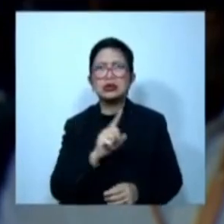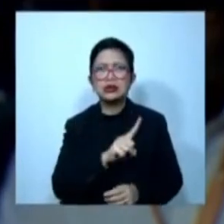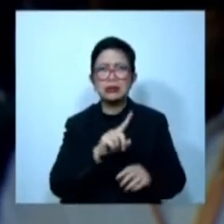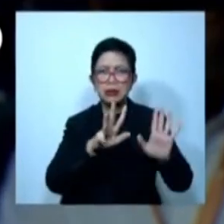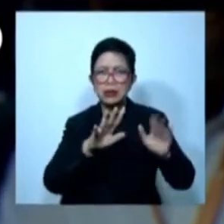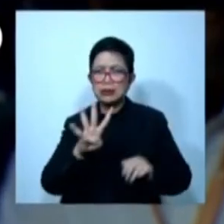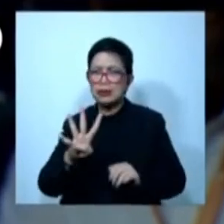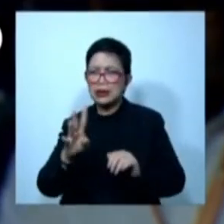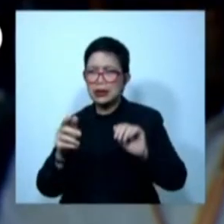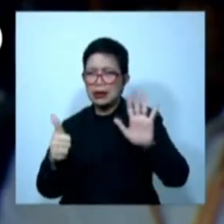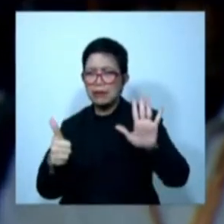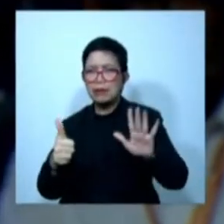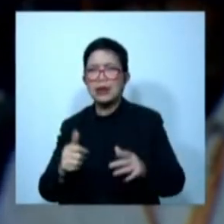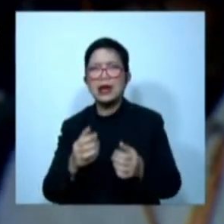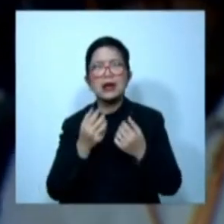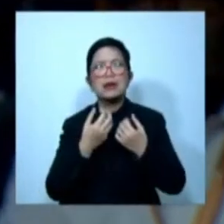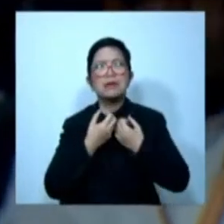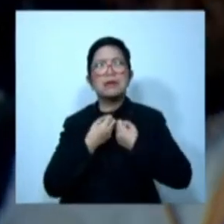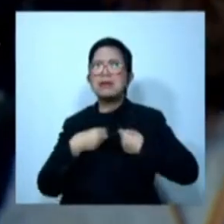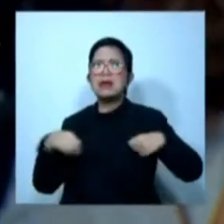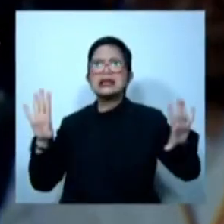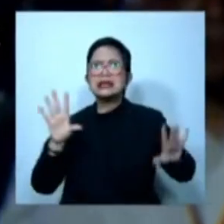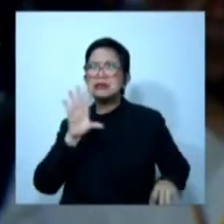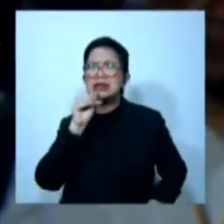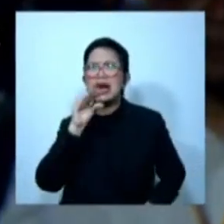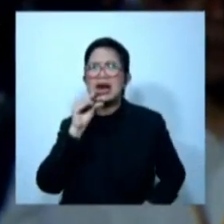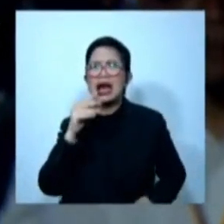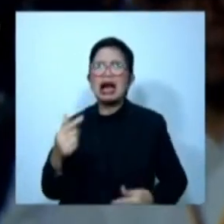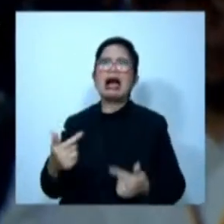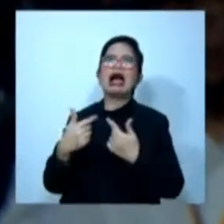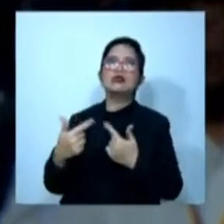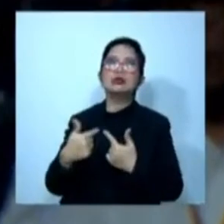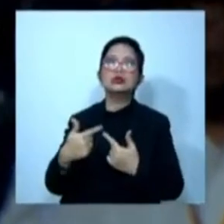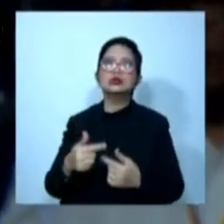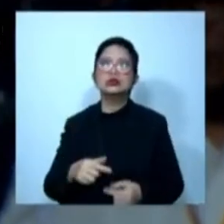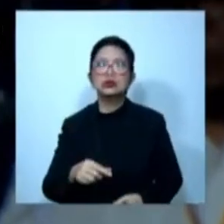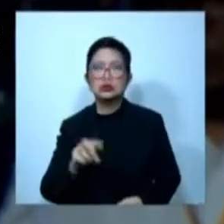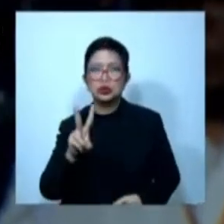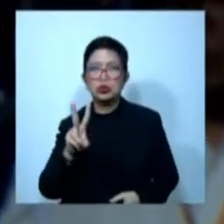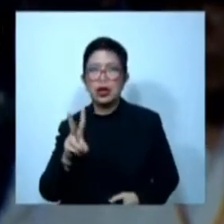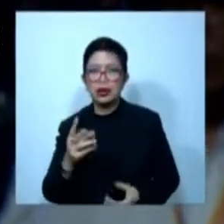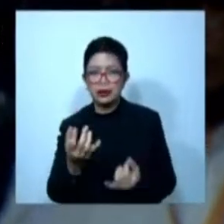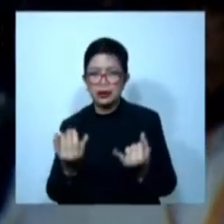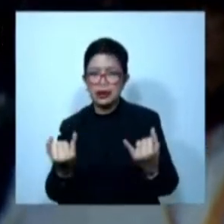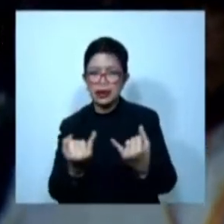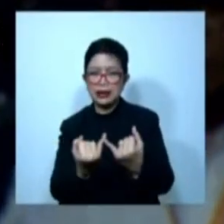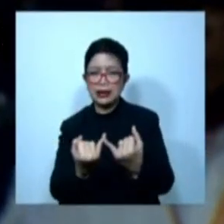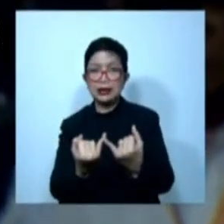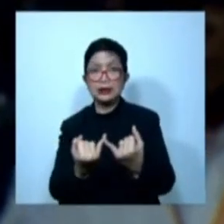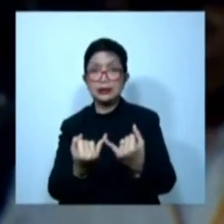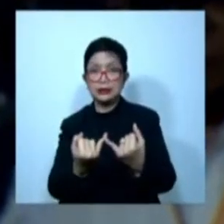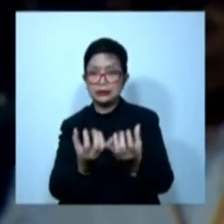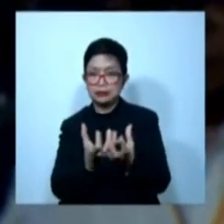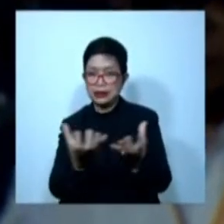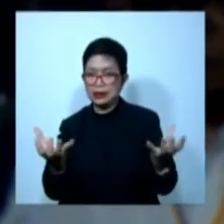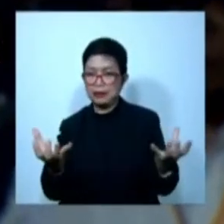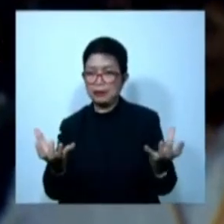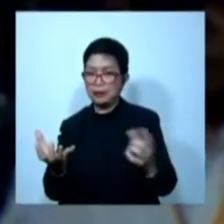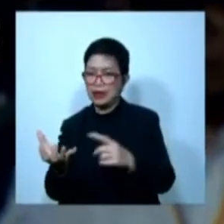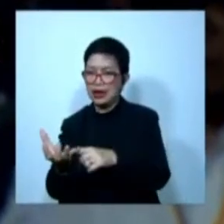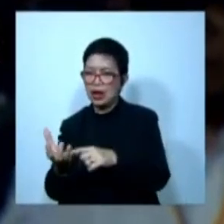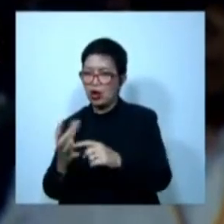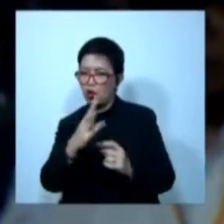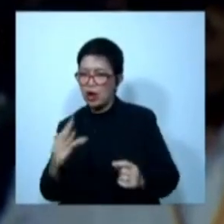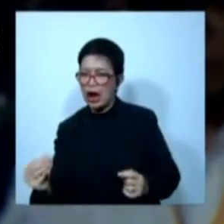membuat kebebasan berbicara menjadi terganggu. Yang kedua, oposisi, kita saksikan minim sekali adanya oposisi selama ini. Dan